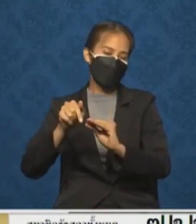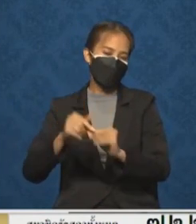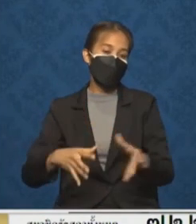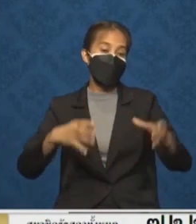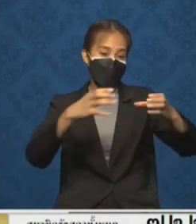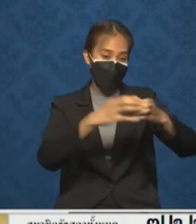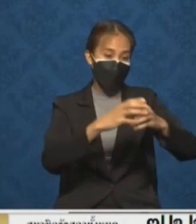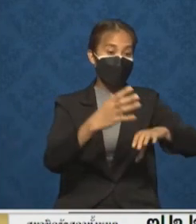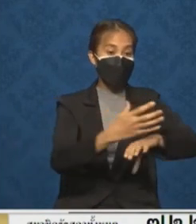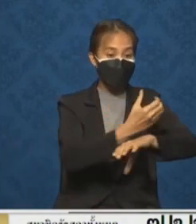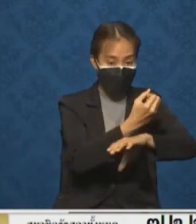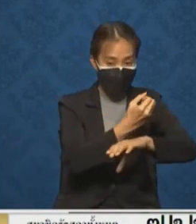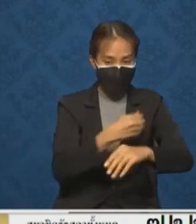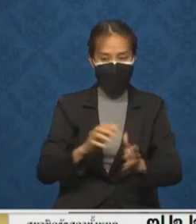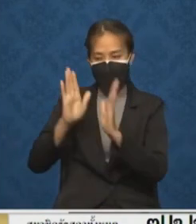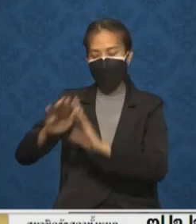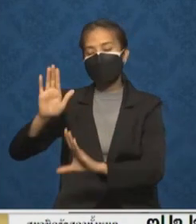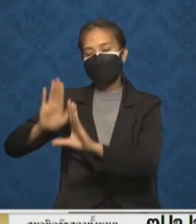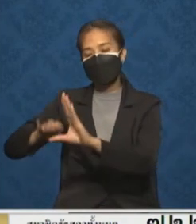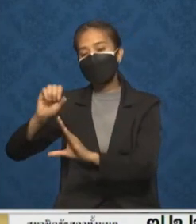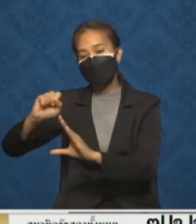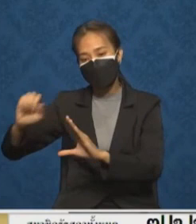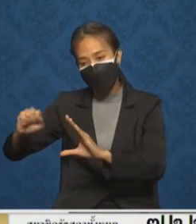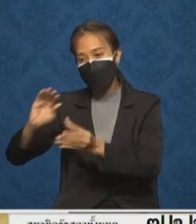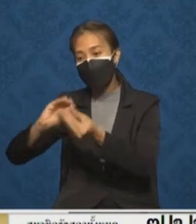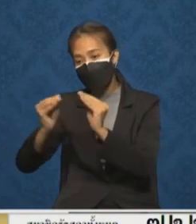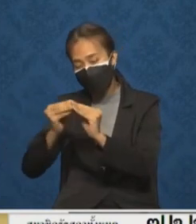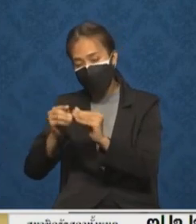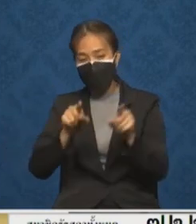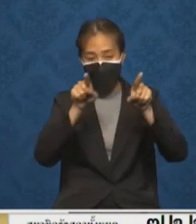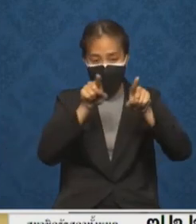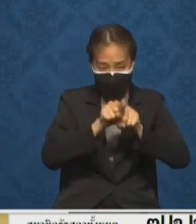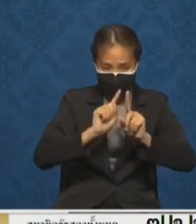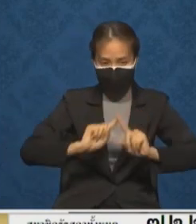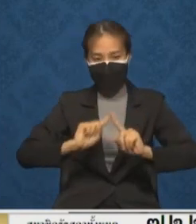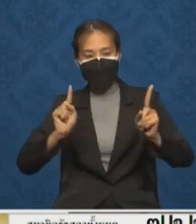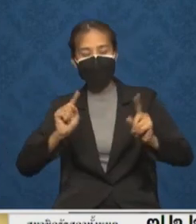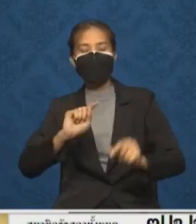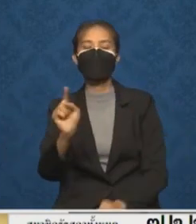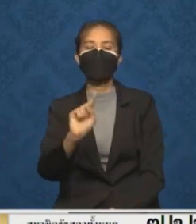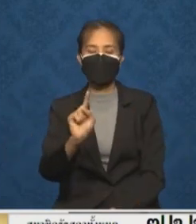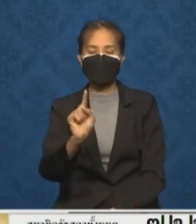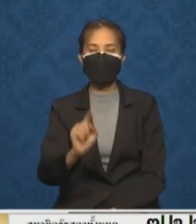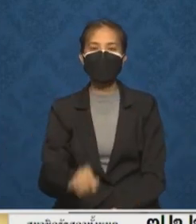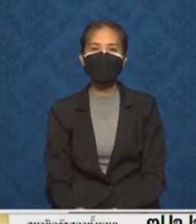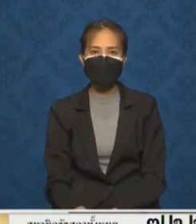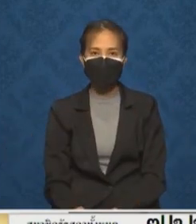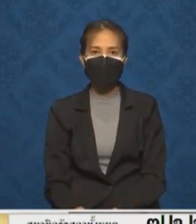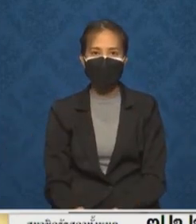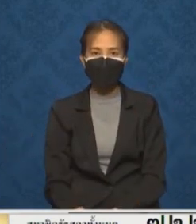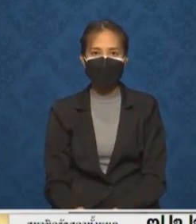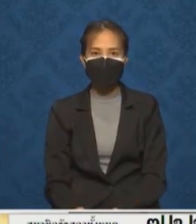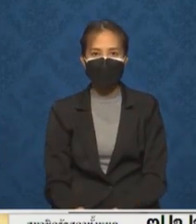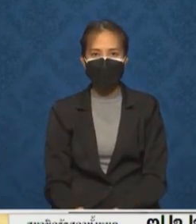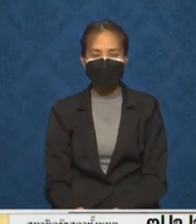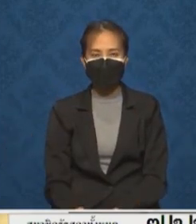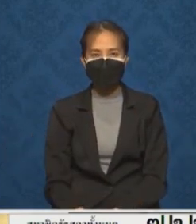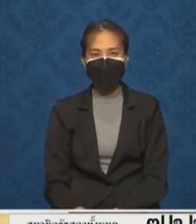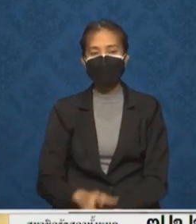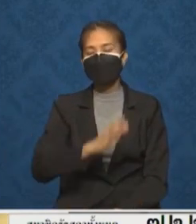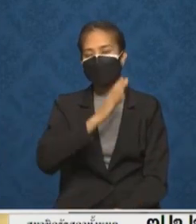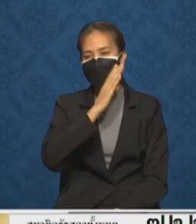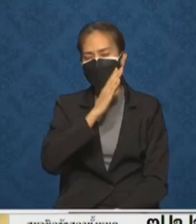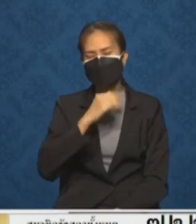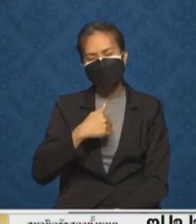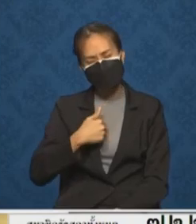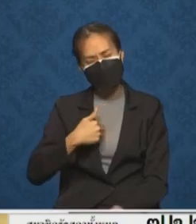องว่าควรจะเป็นบัตรเดียวกันหรือไม่ซึ่งถ้าเราจะมองย้อนหลังเช่นเดียว